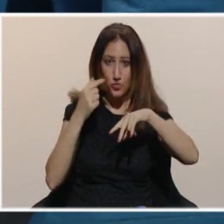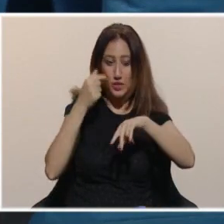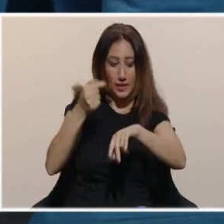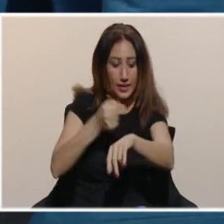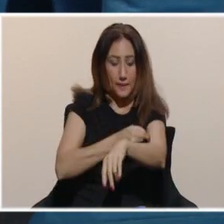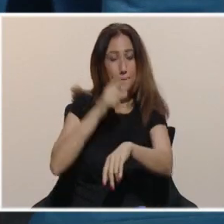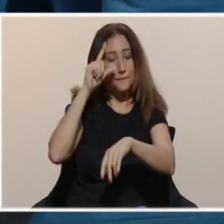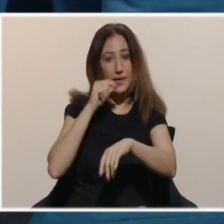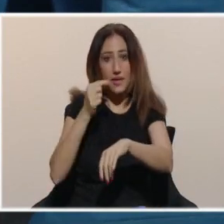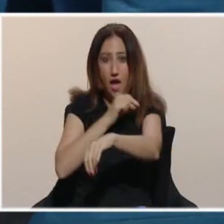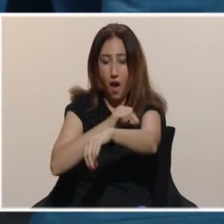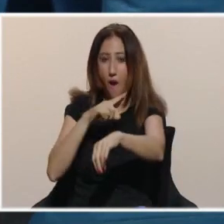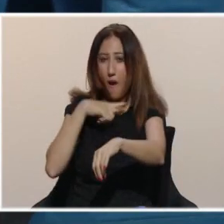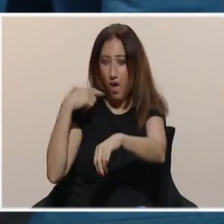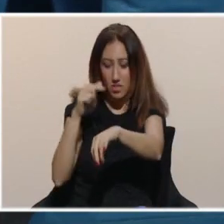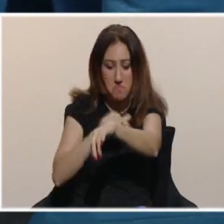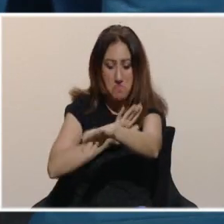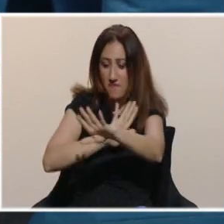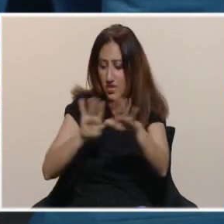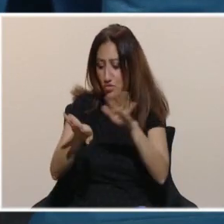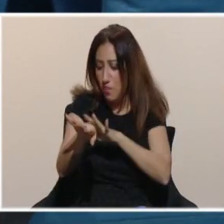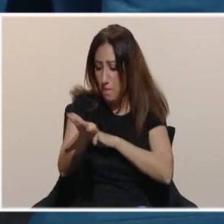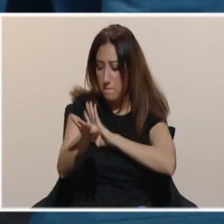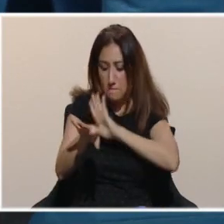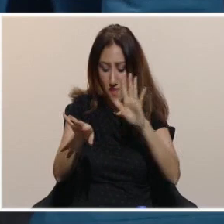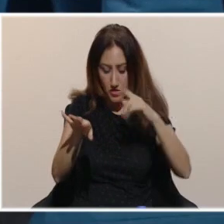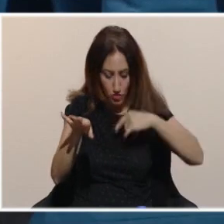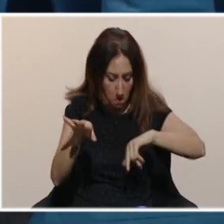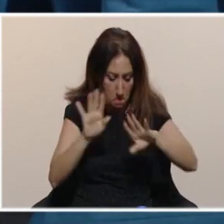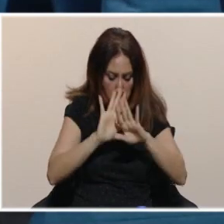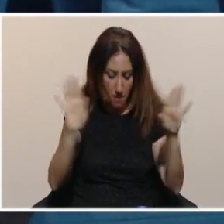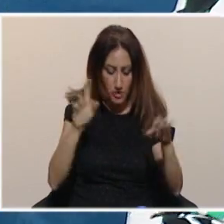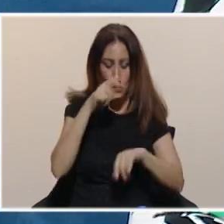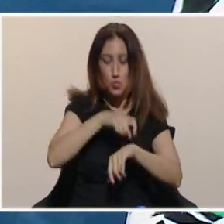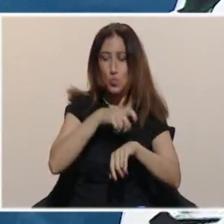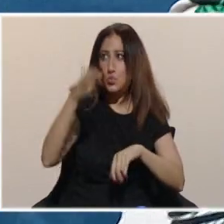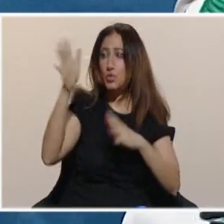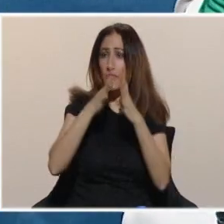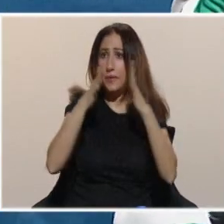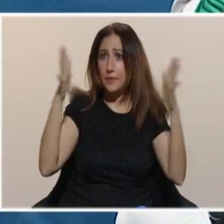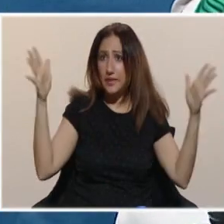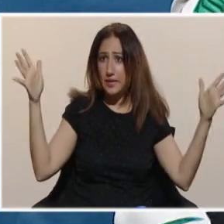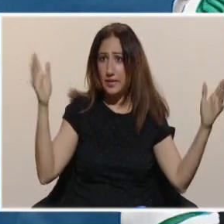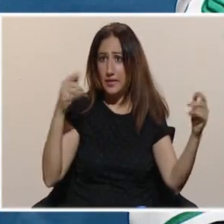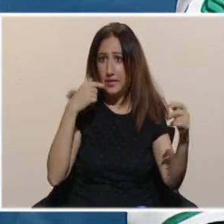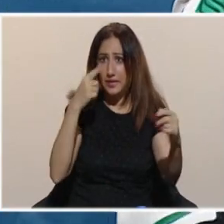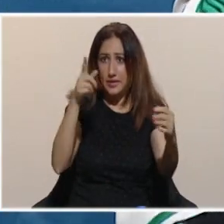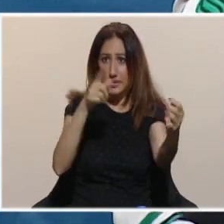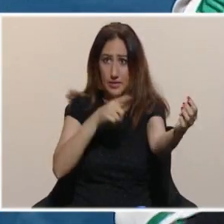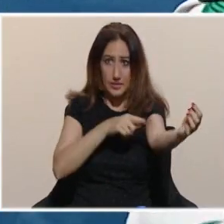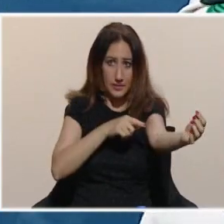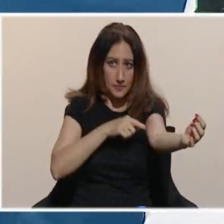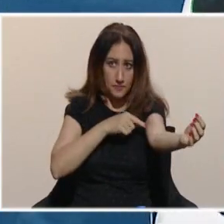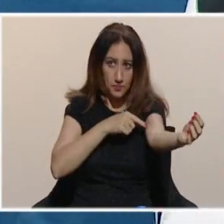لي بنج، ما لقوش خالص. فراحوا موديني مستشفى كبيره، دخلت اوضه عمليات، راحوا زرعين لي